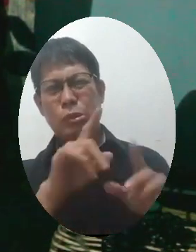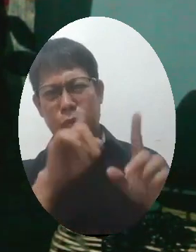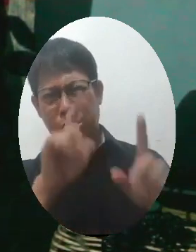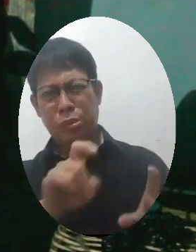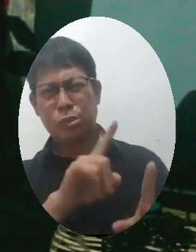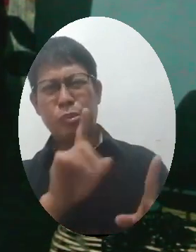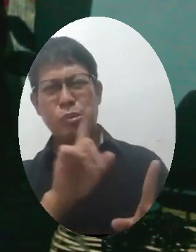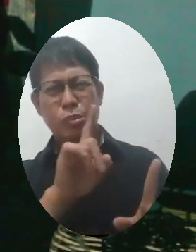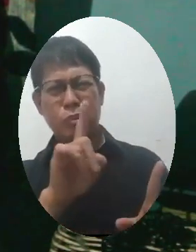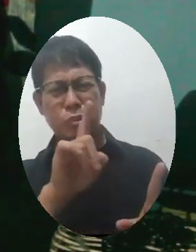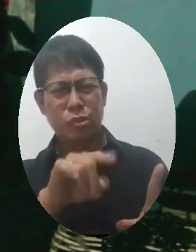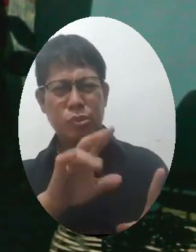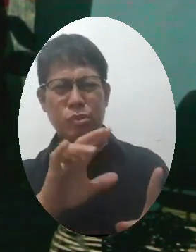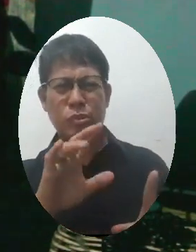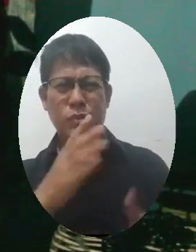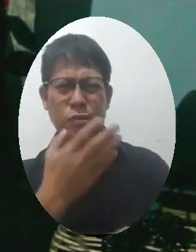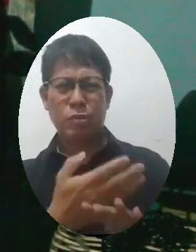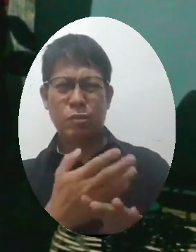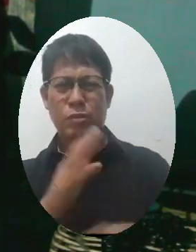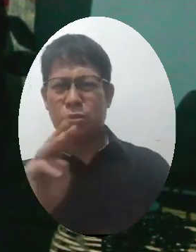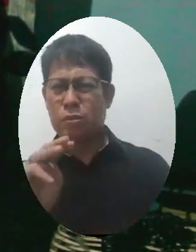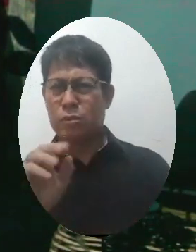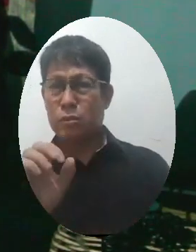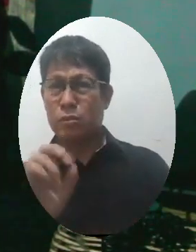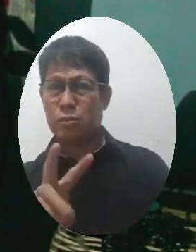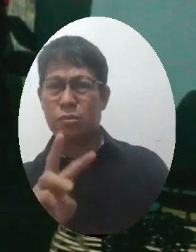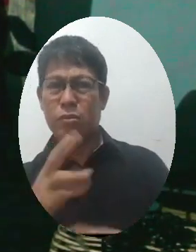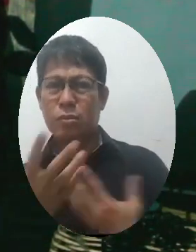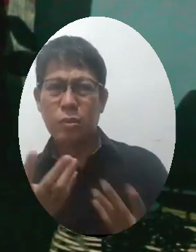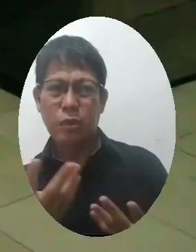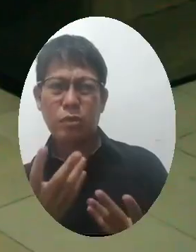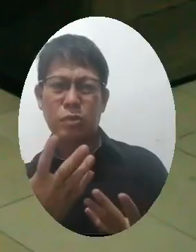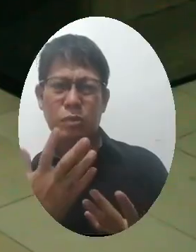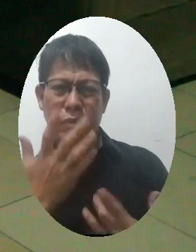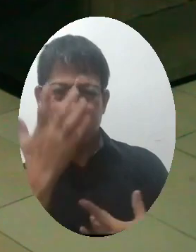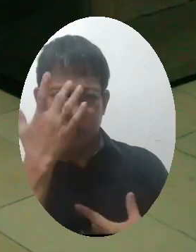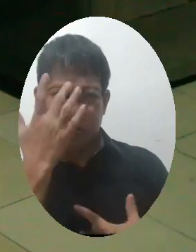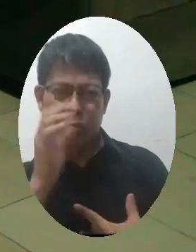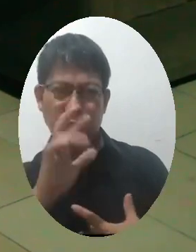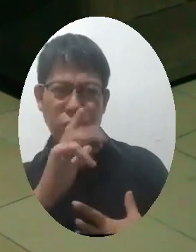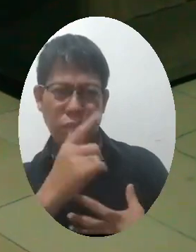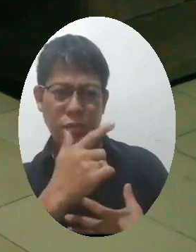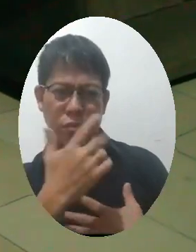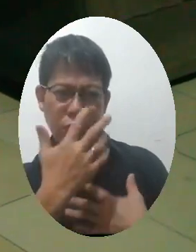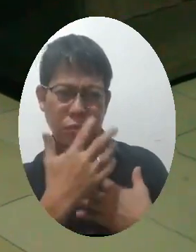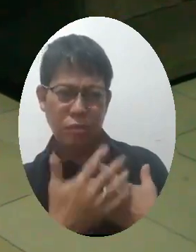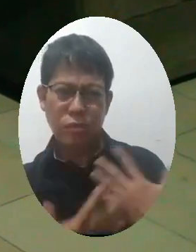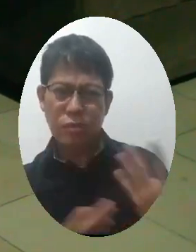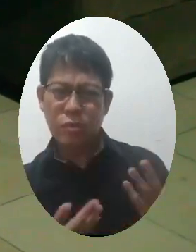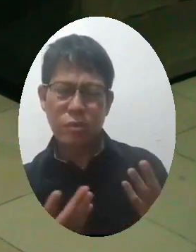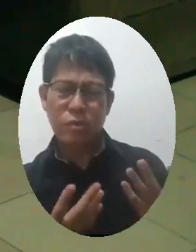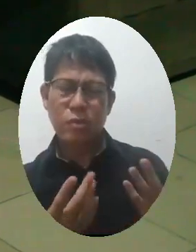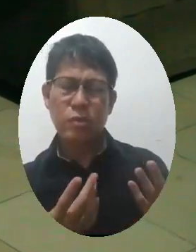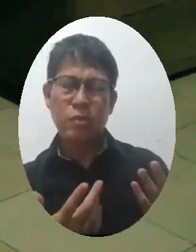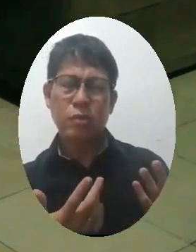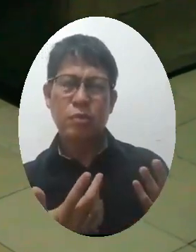bone marrow niya para malaman kung anong klase ng leukemia yung sakit niya. Okay. Noong